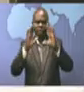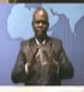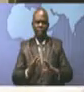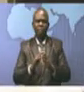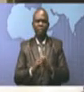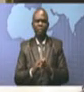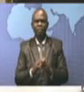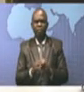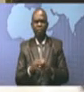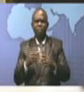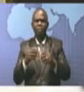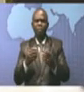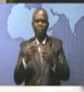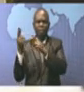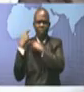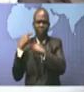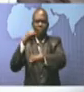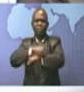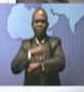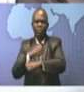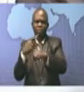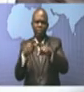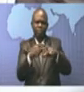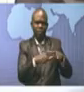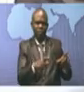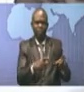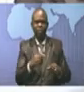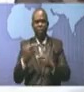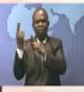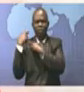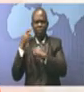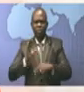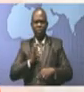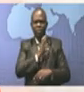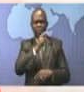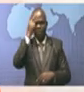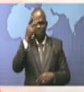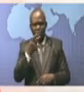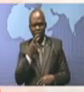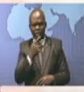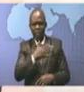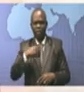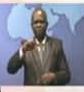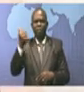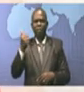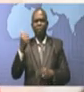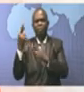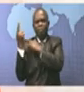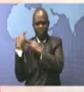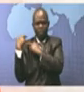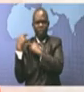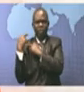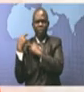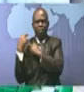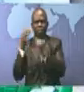responsables des établissements scolaires, les représentants des comités des parents et autres responsables du secteur. D'autre part,